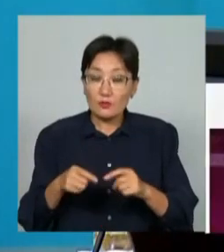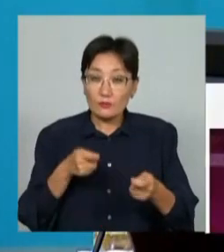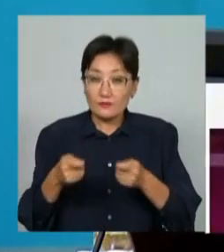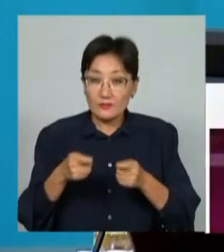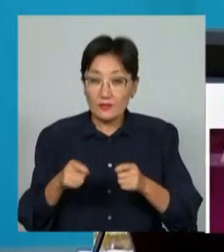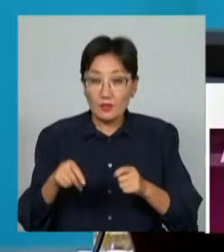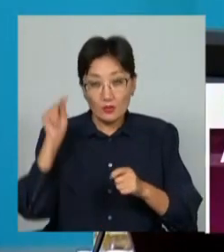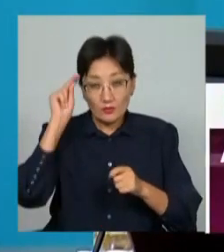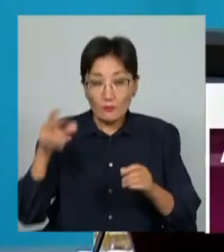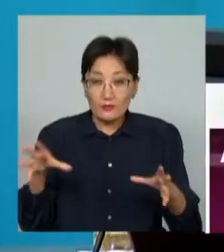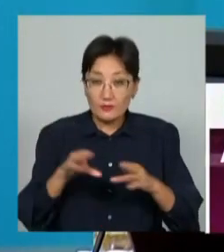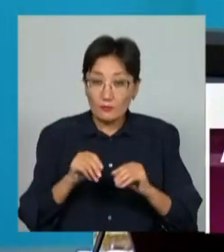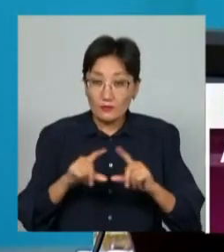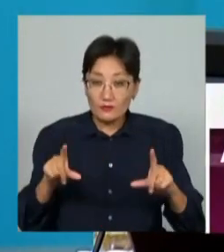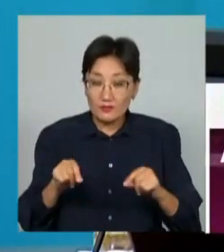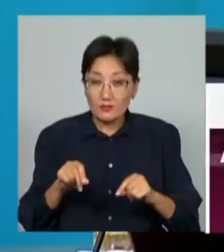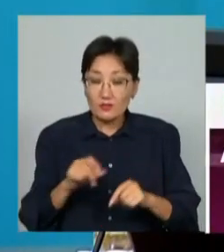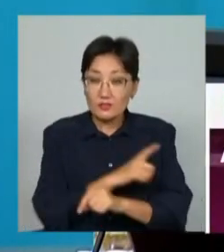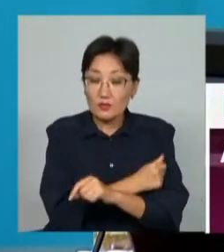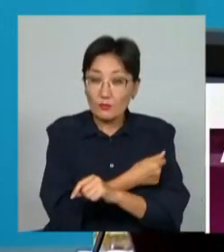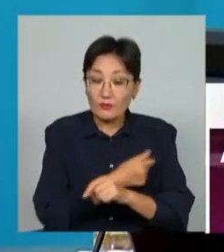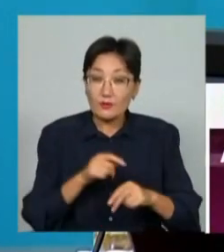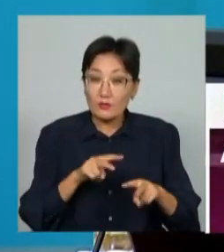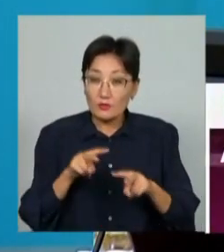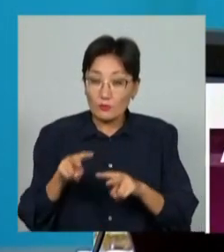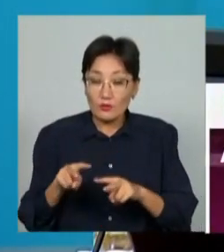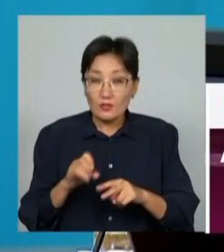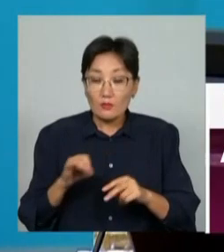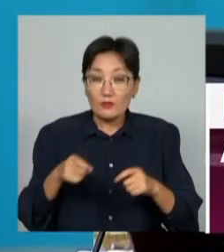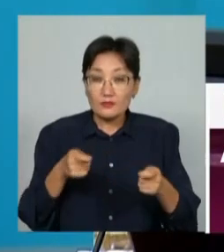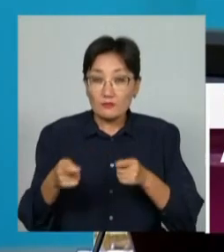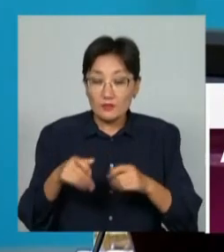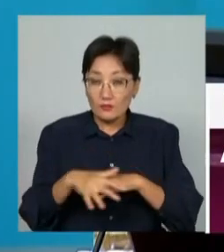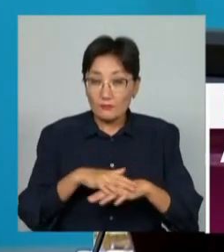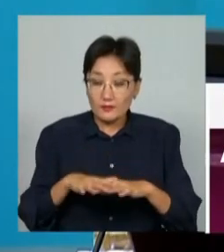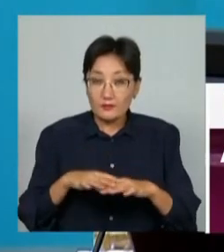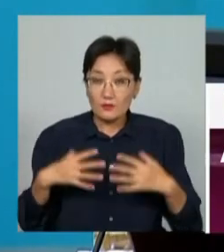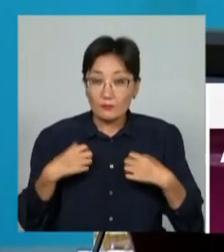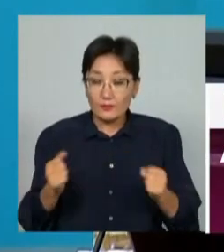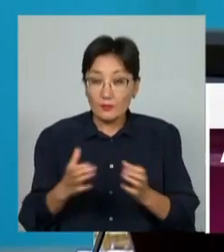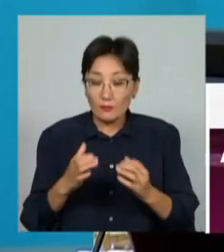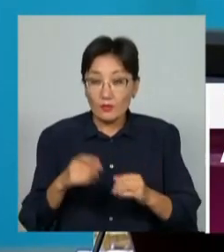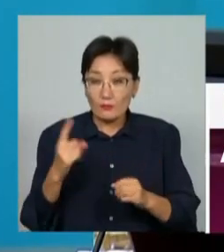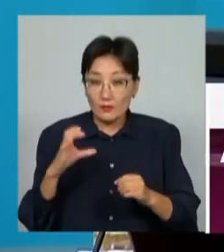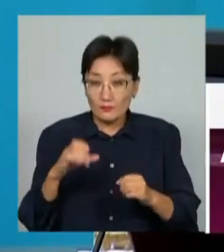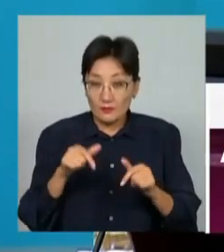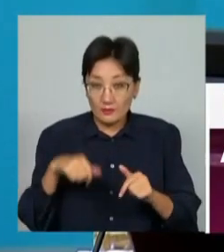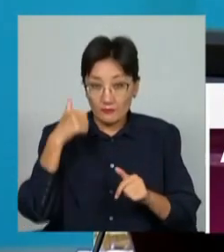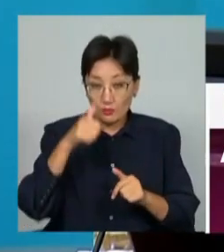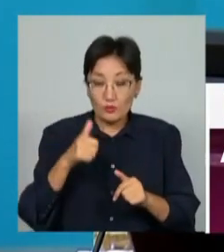Управлению образования совместно с Департаментом санитарно-эпидемиологического контроля и Управлением общественного здоровья с 1 сентября текущего